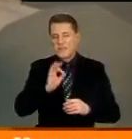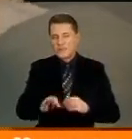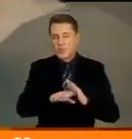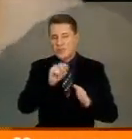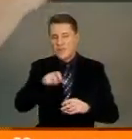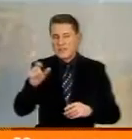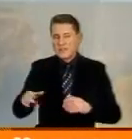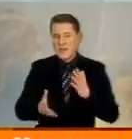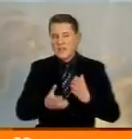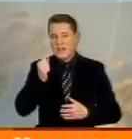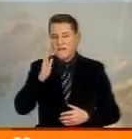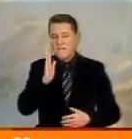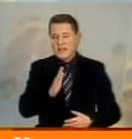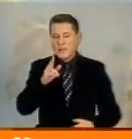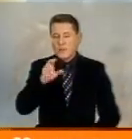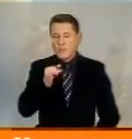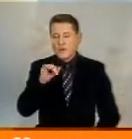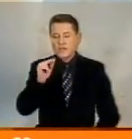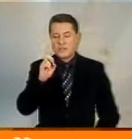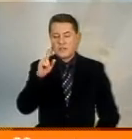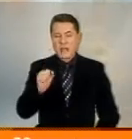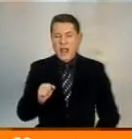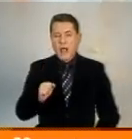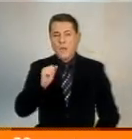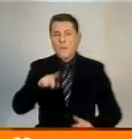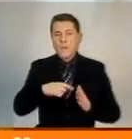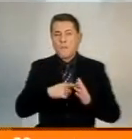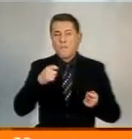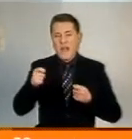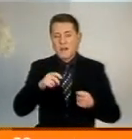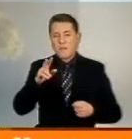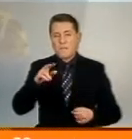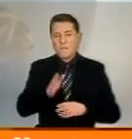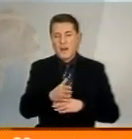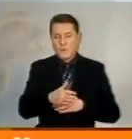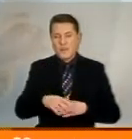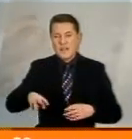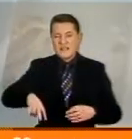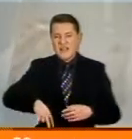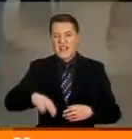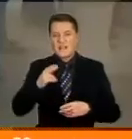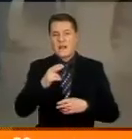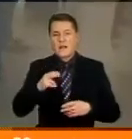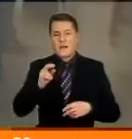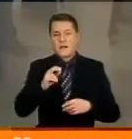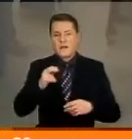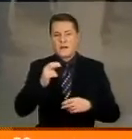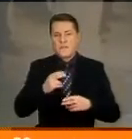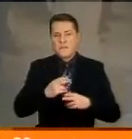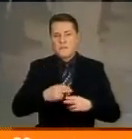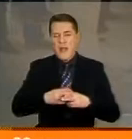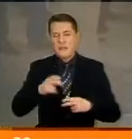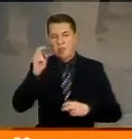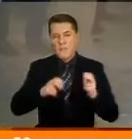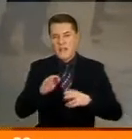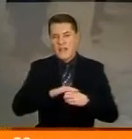підтримали самовисуванця Вадима Бойченка. Майбутній мер Маріуполя – директор із персоналу медкомбінату імені Ілліча. У міськраду ж проходить